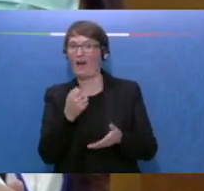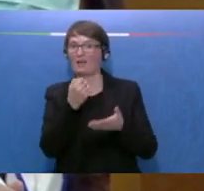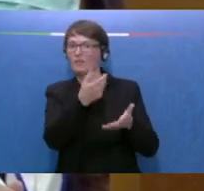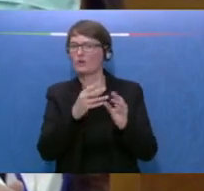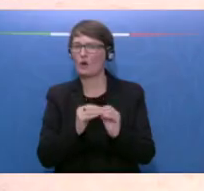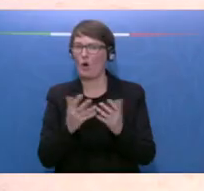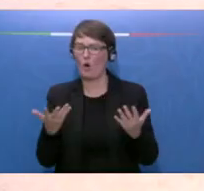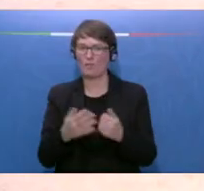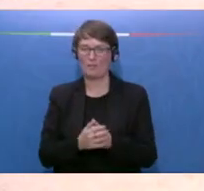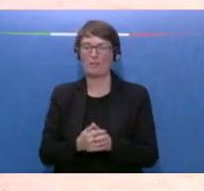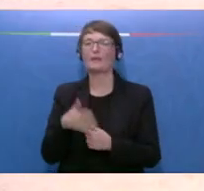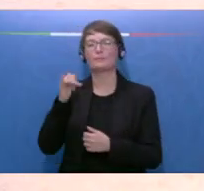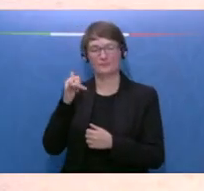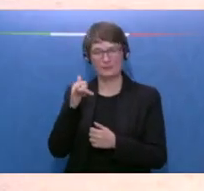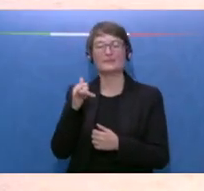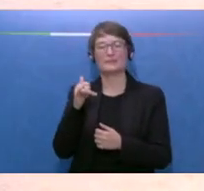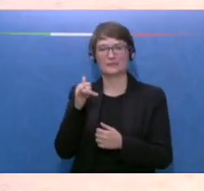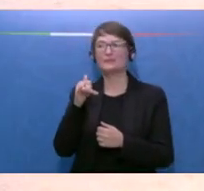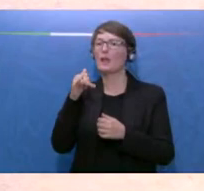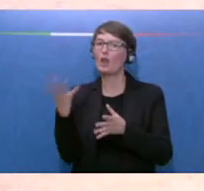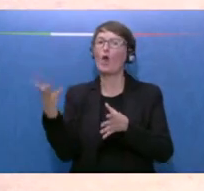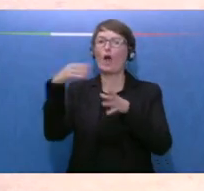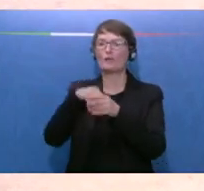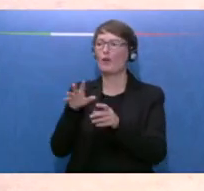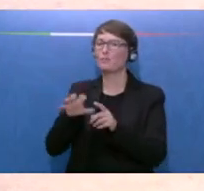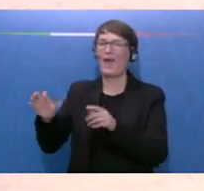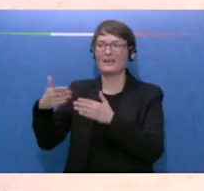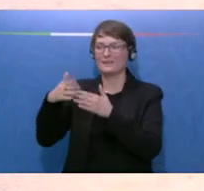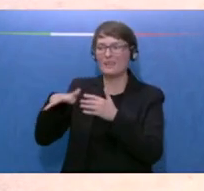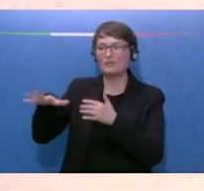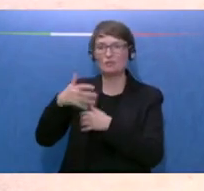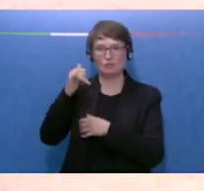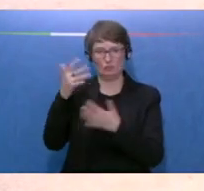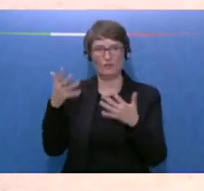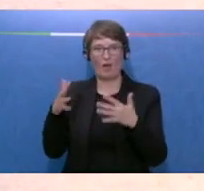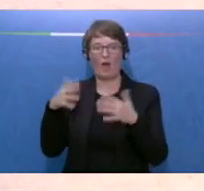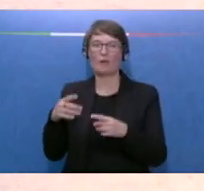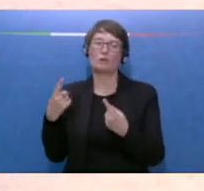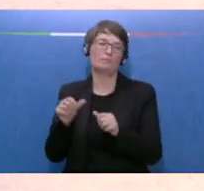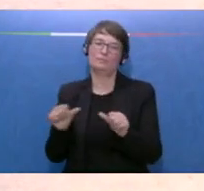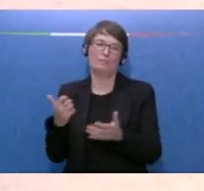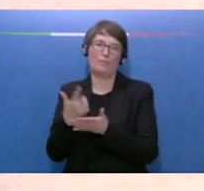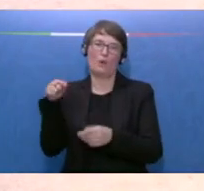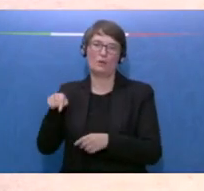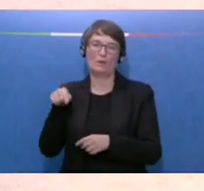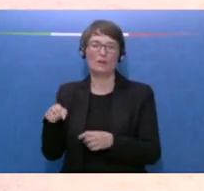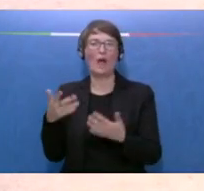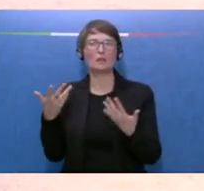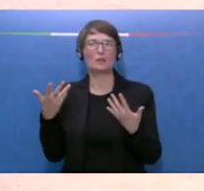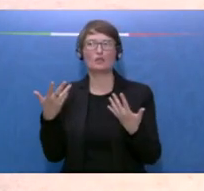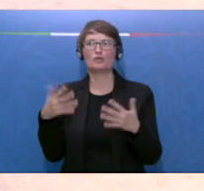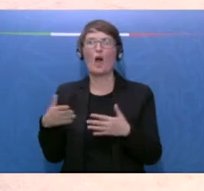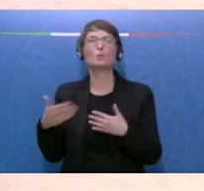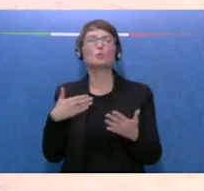si coinvolgimento dei paesi vicini è essenziale questo è un punto che è stato sollevato subito soprattutto dalla